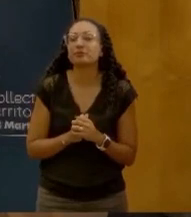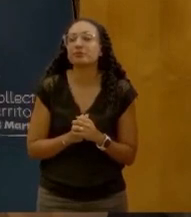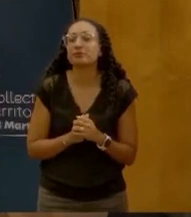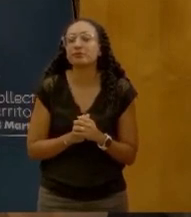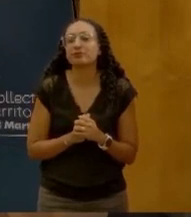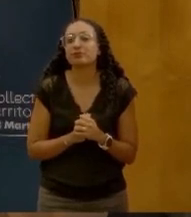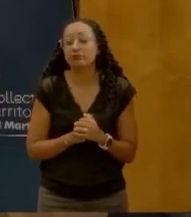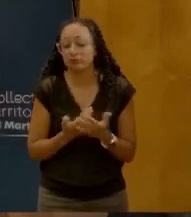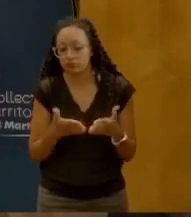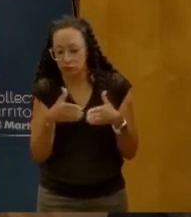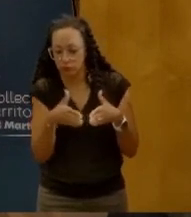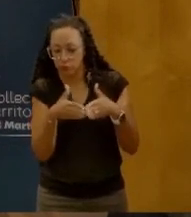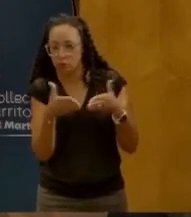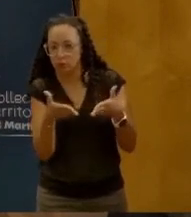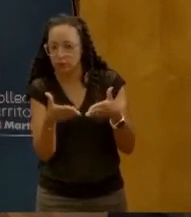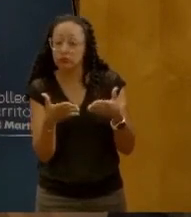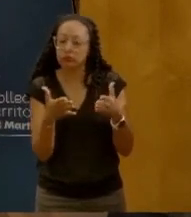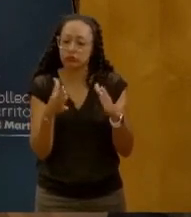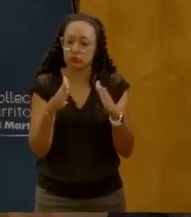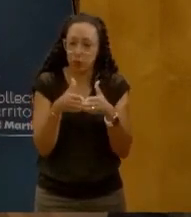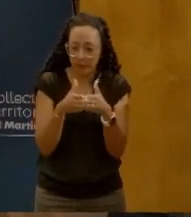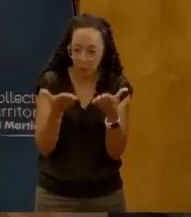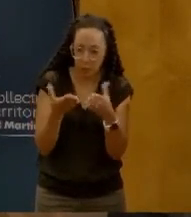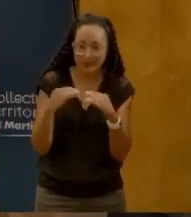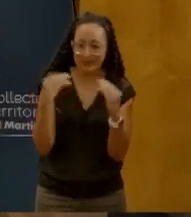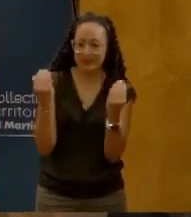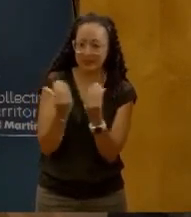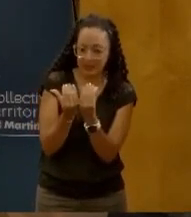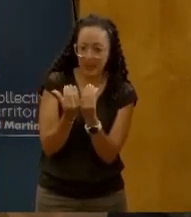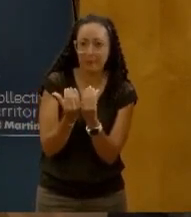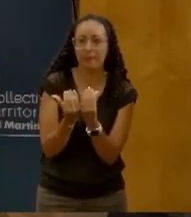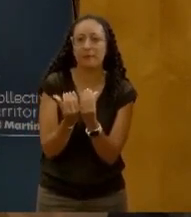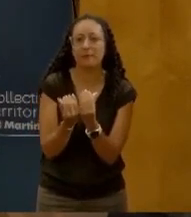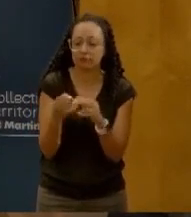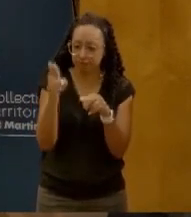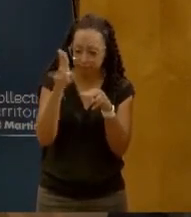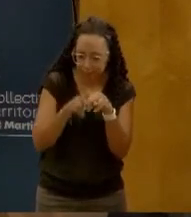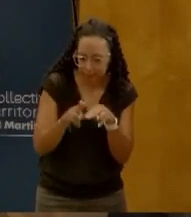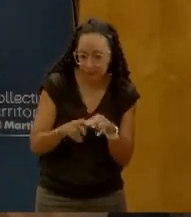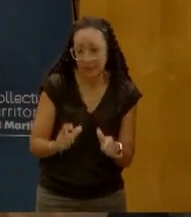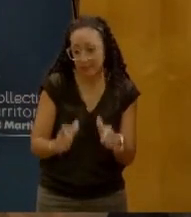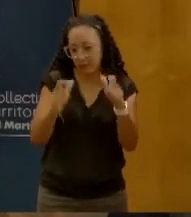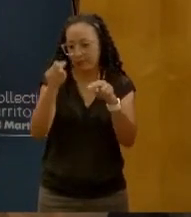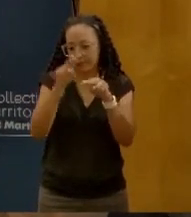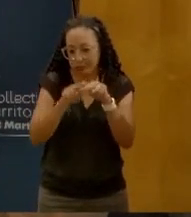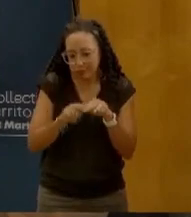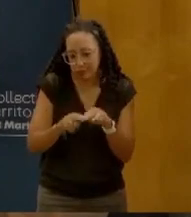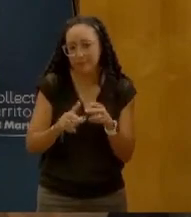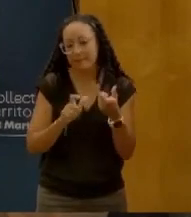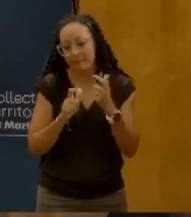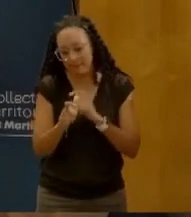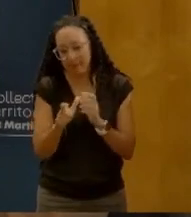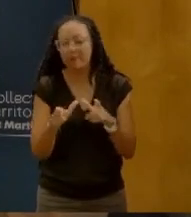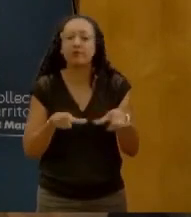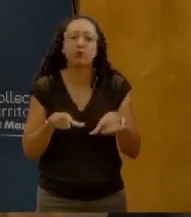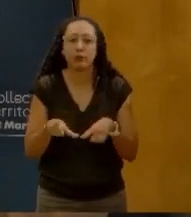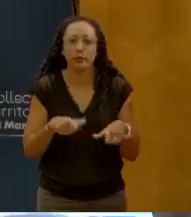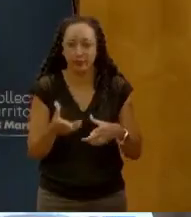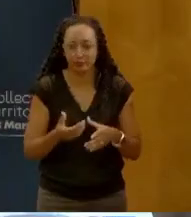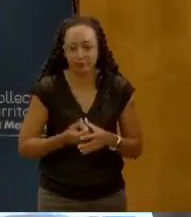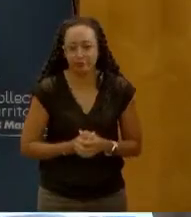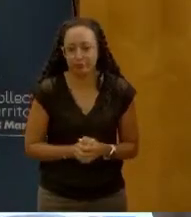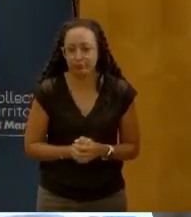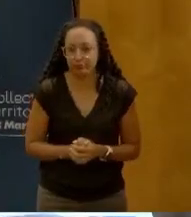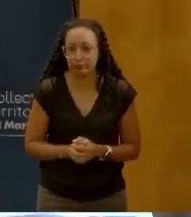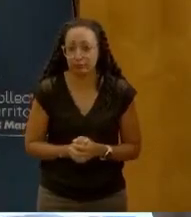qu'on demande que la CTM remette en état cet immeuble et puis ensuite le loue. Et ça peut se faire